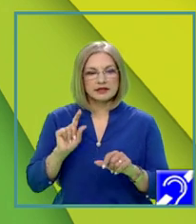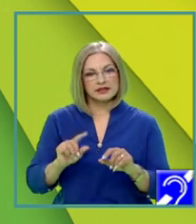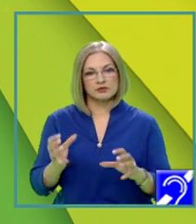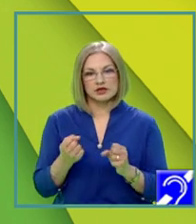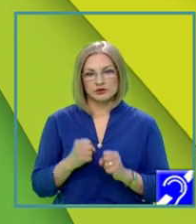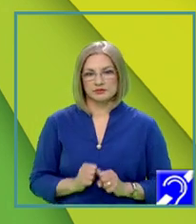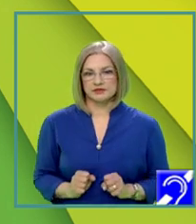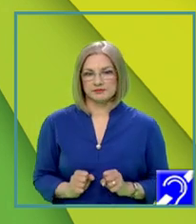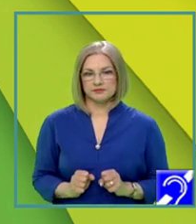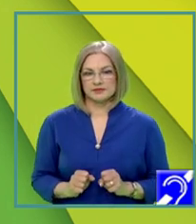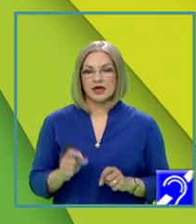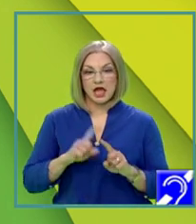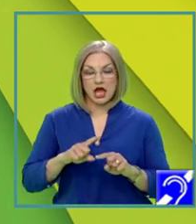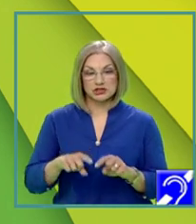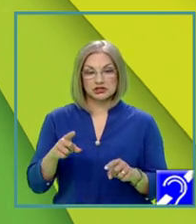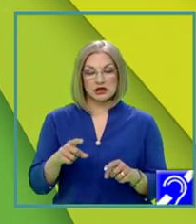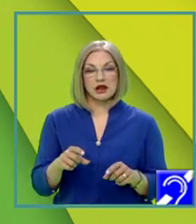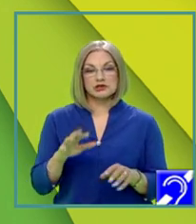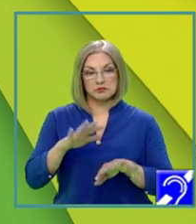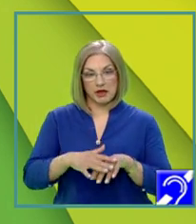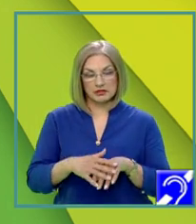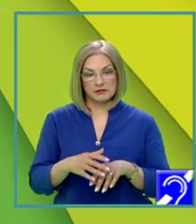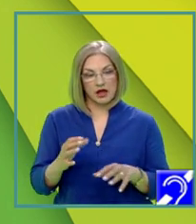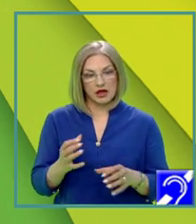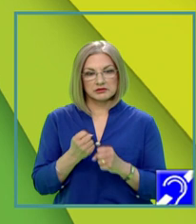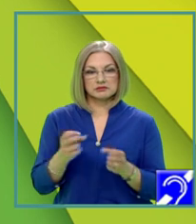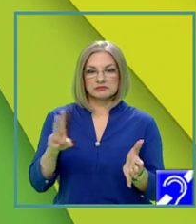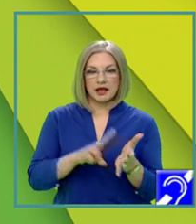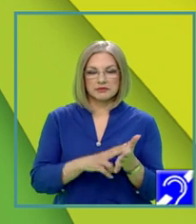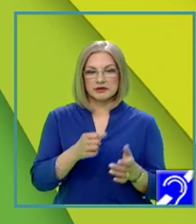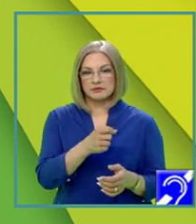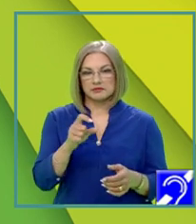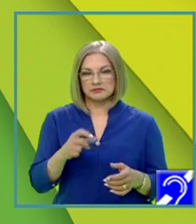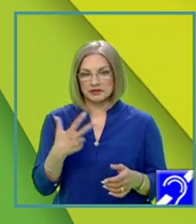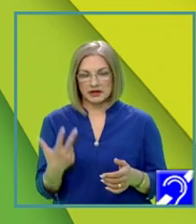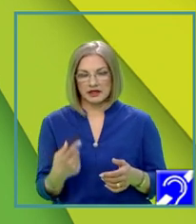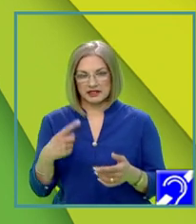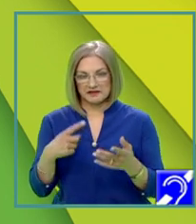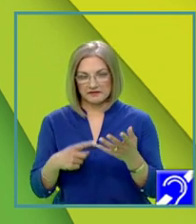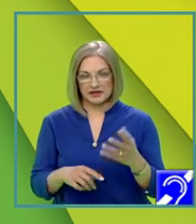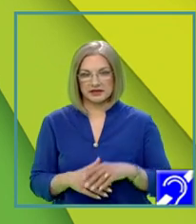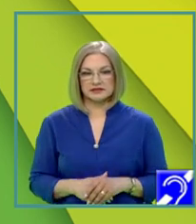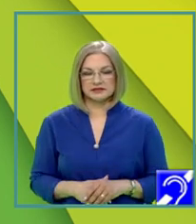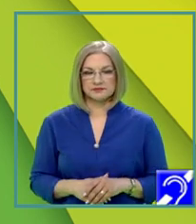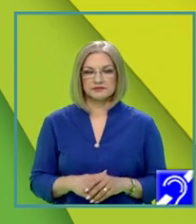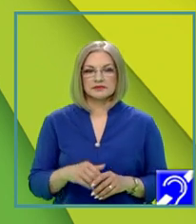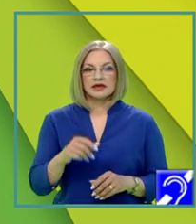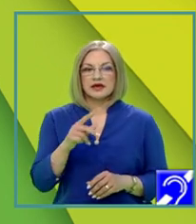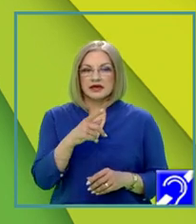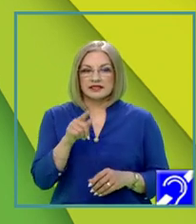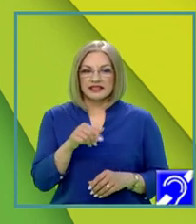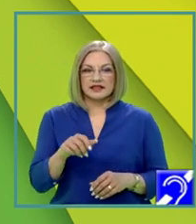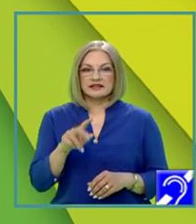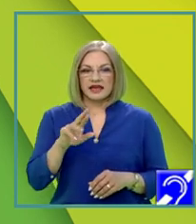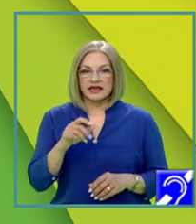aceleași operații matematice aplicăm și celor trei diferențe de entalpie Delta lh1 Delta eh2